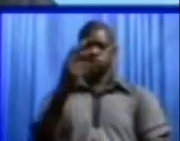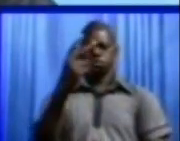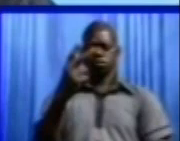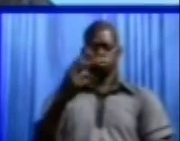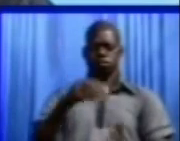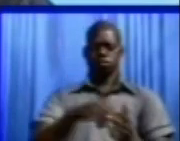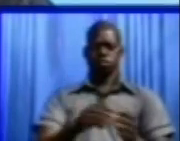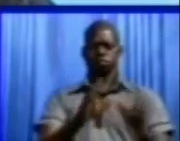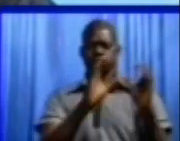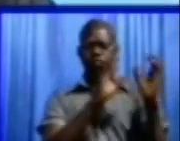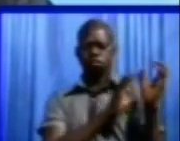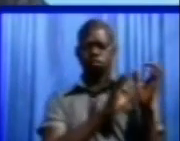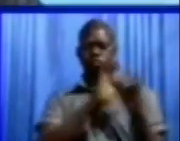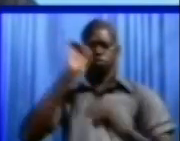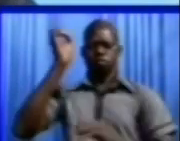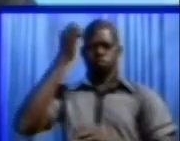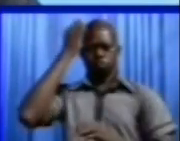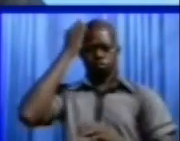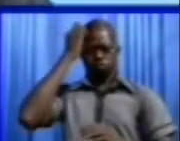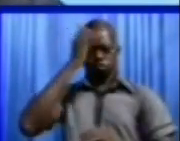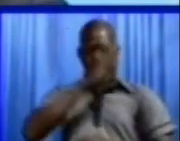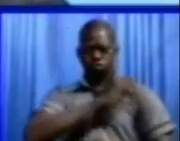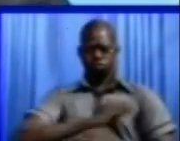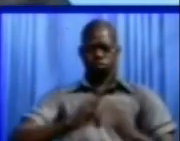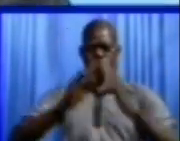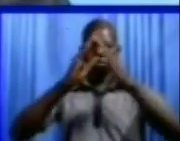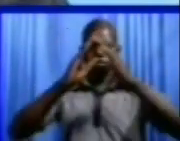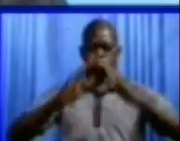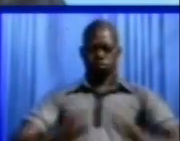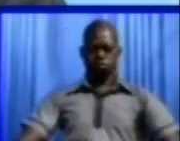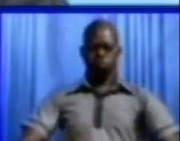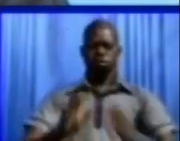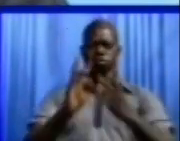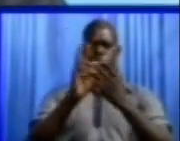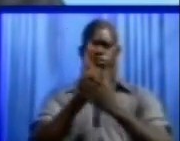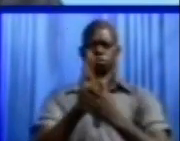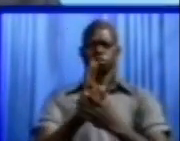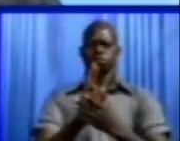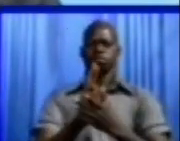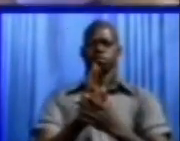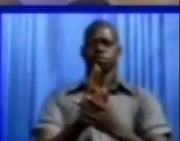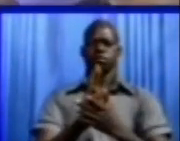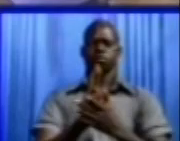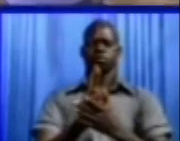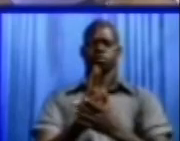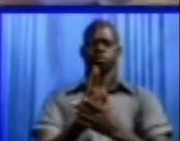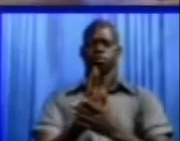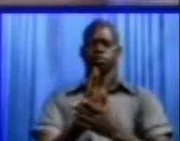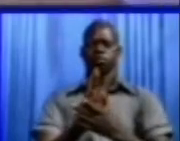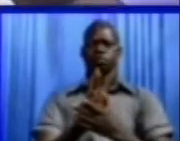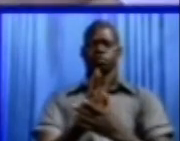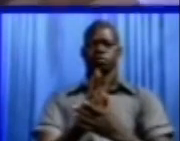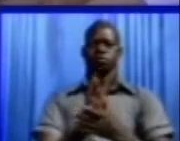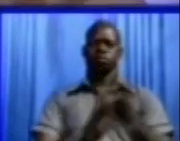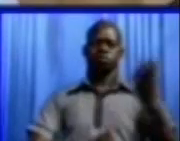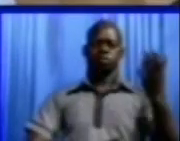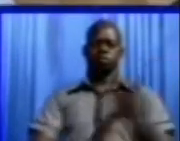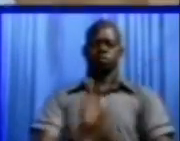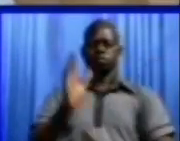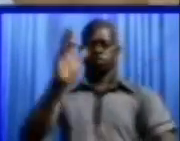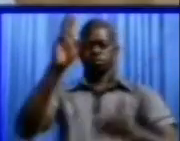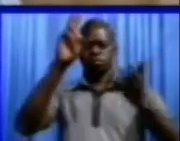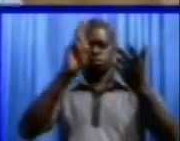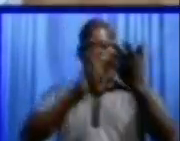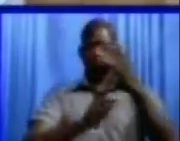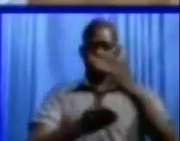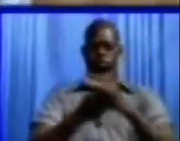la charge de l'État et la mairie. Zalissa Sanfo et Yolande Lompo. Par ces signatures, la